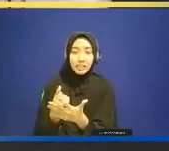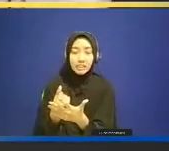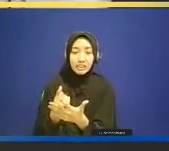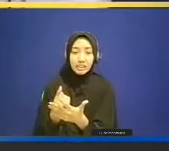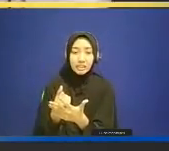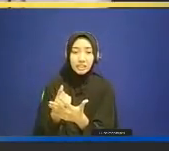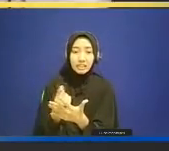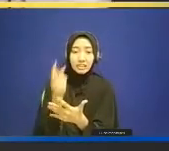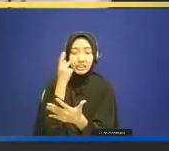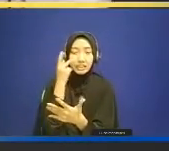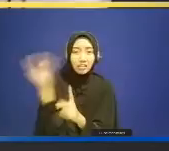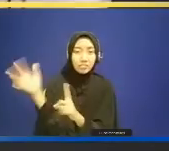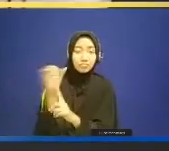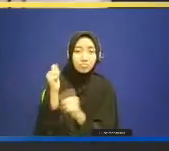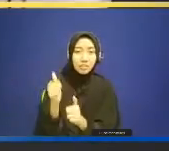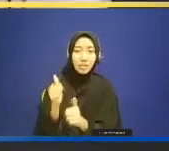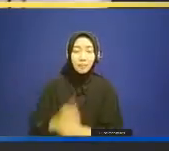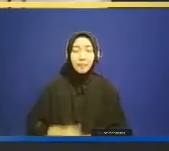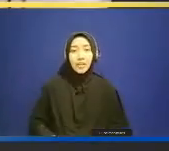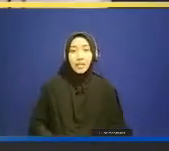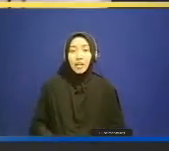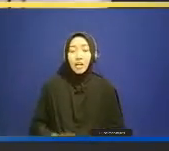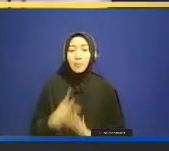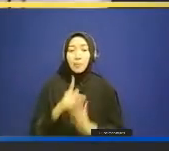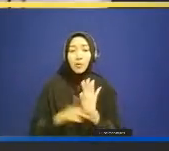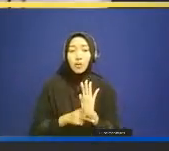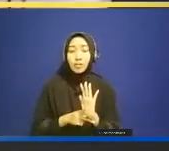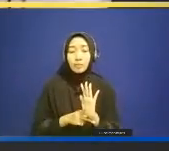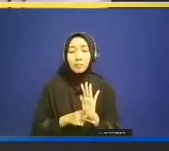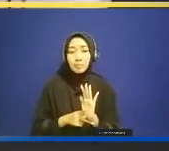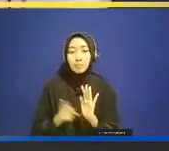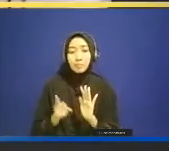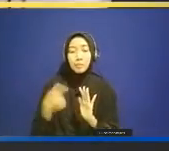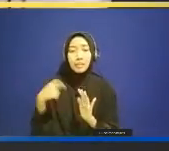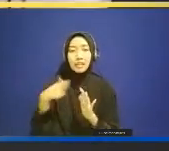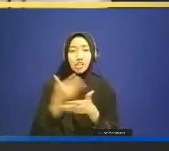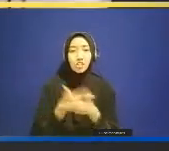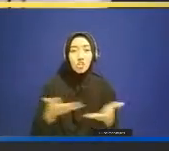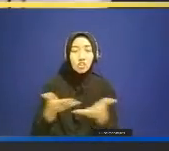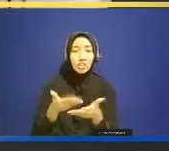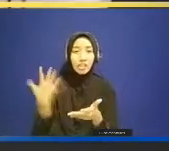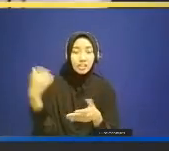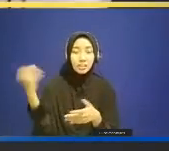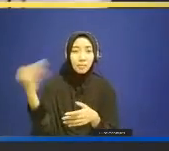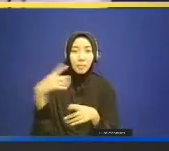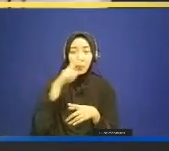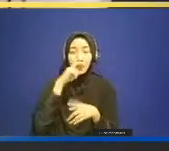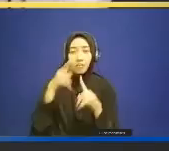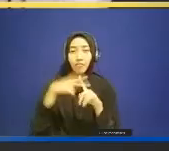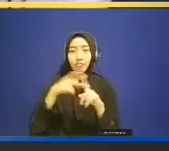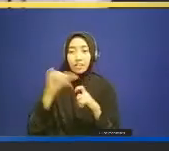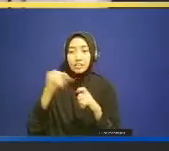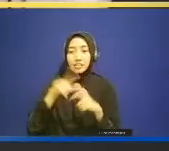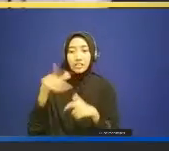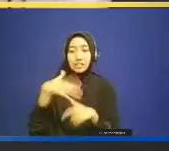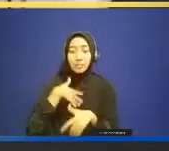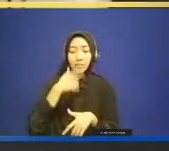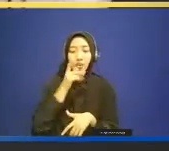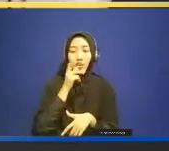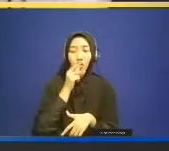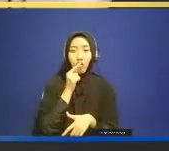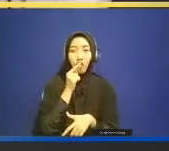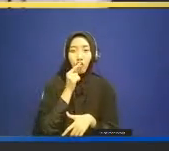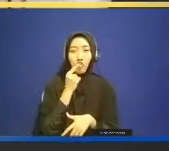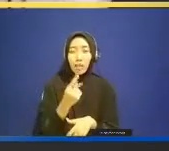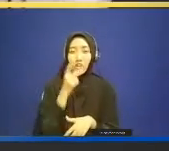dijaga makanya ada beberapa program Prince OST MV disampaikan Faisal itu mungkin sekaligus saya ingin mengkonfirmasi